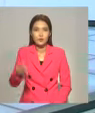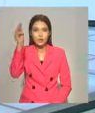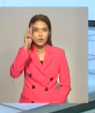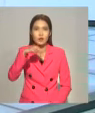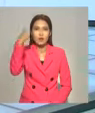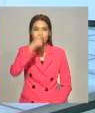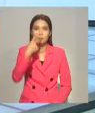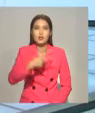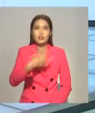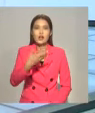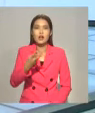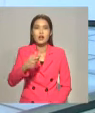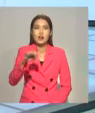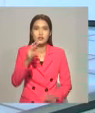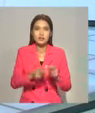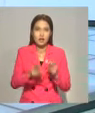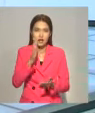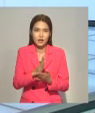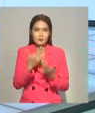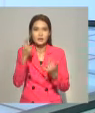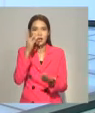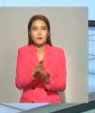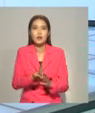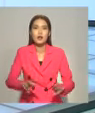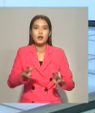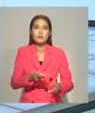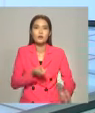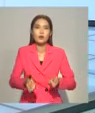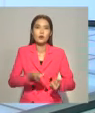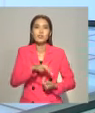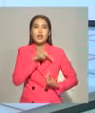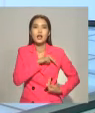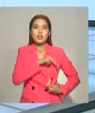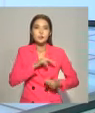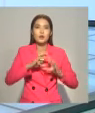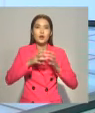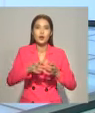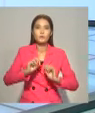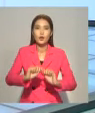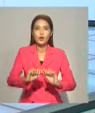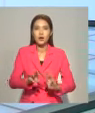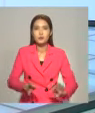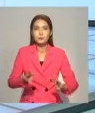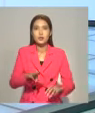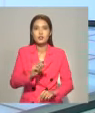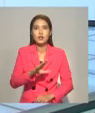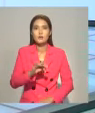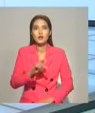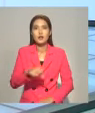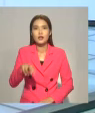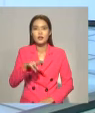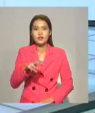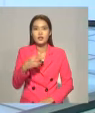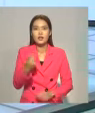Оқу жылы 25 мамырда аяқталады. Бұл туралы премьер-министрдің орынбасары Еңбек және әлеуметтік қорғау министрі Тамара Дүйсенова